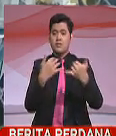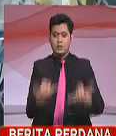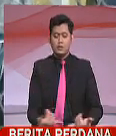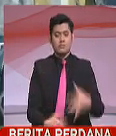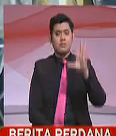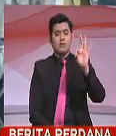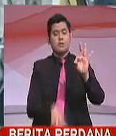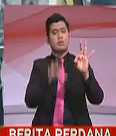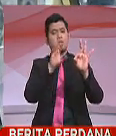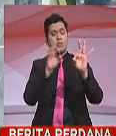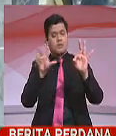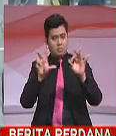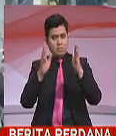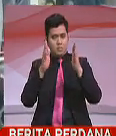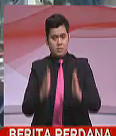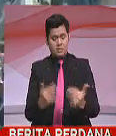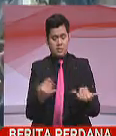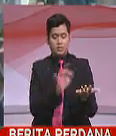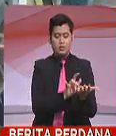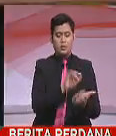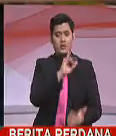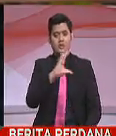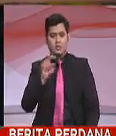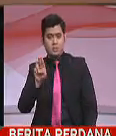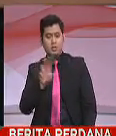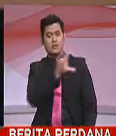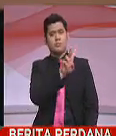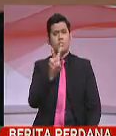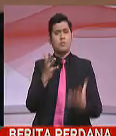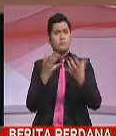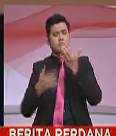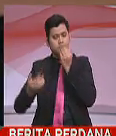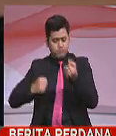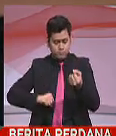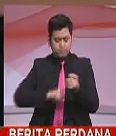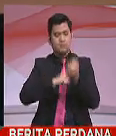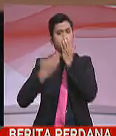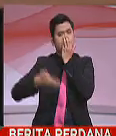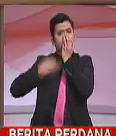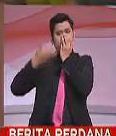positif sedang dirawat di unit rawatan rapi. 32 kes memerlukan bantuan pernafasan.